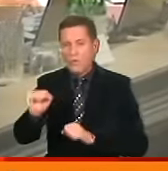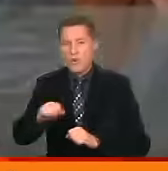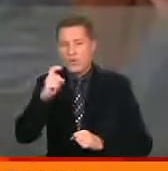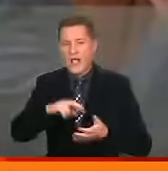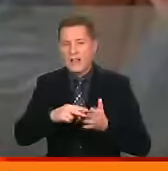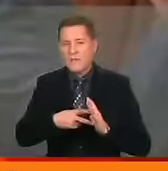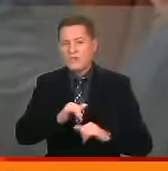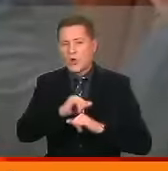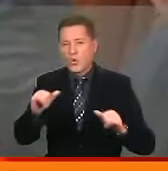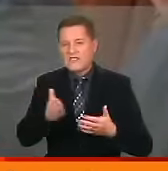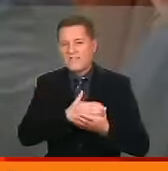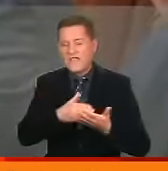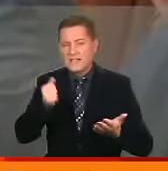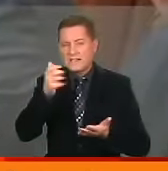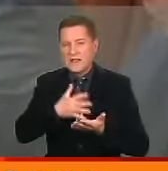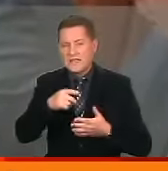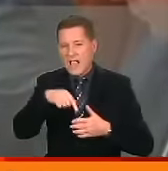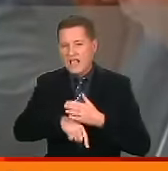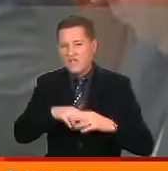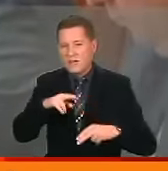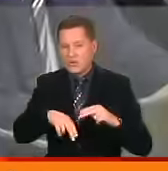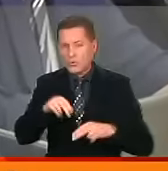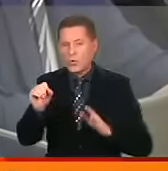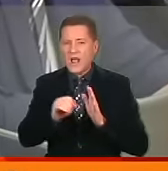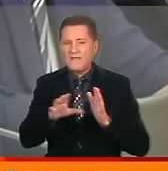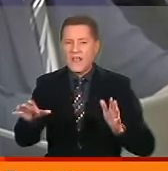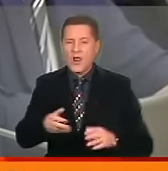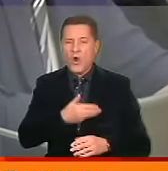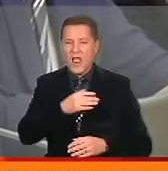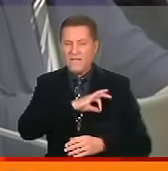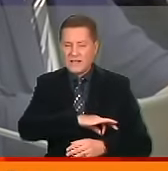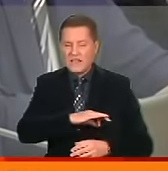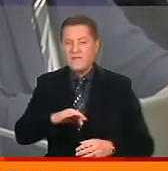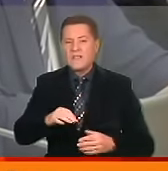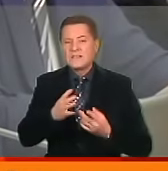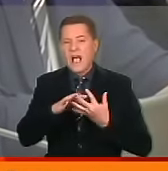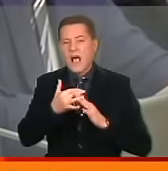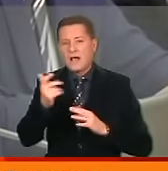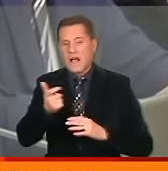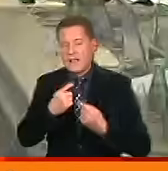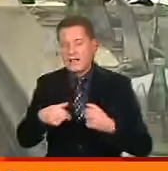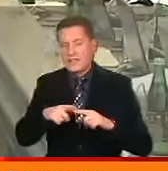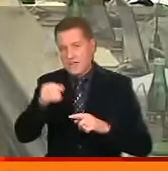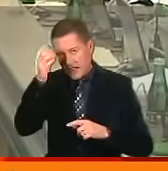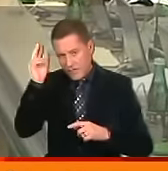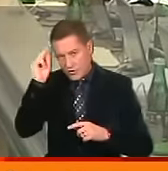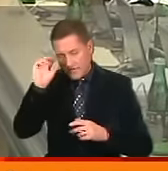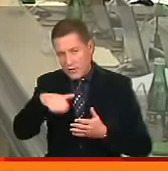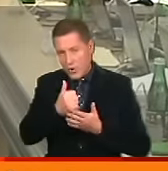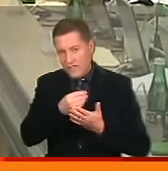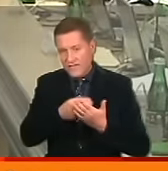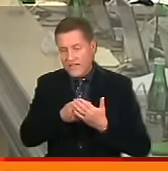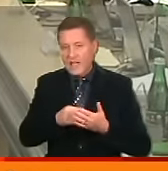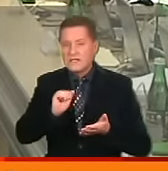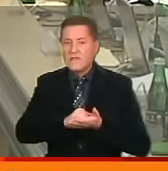розвиток, децентралізація, інфраструктура, енергоефективність, аграрний сектор та освіта. Головний фінансовий документ урядовці обіцяють